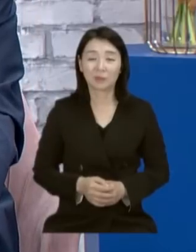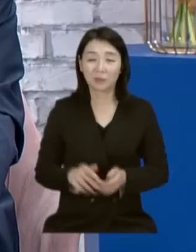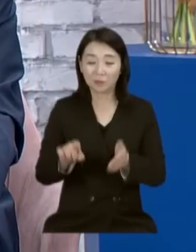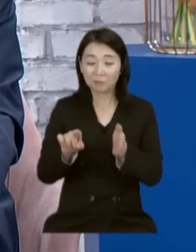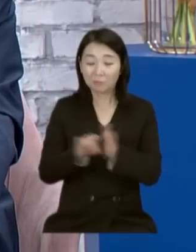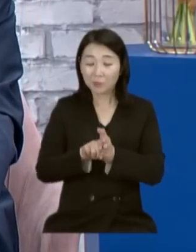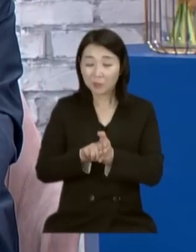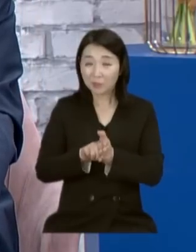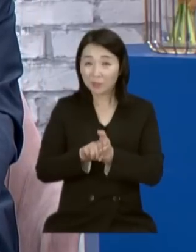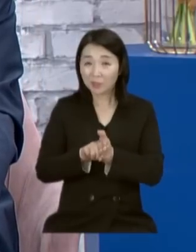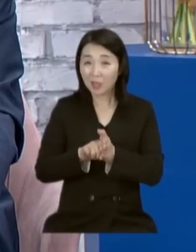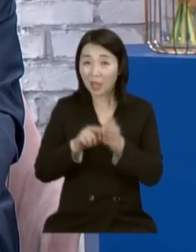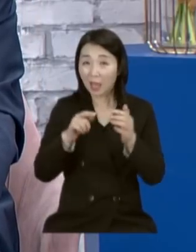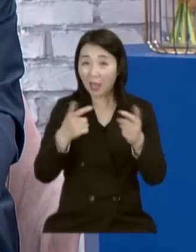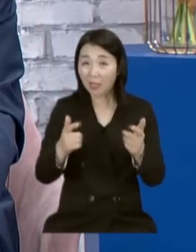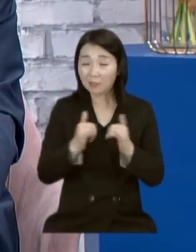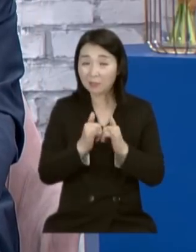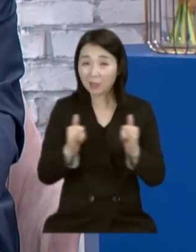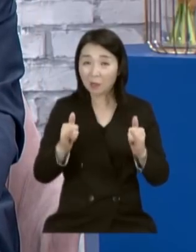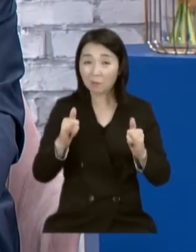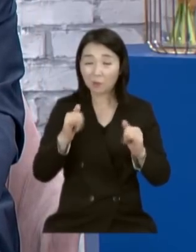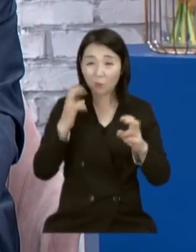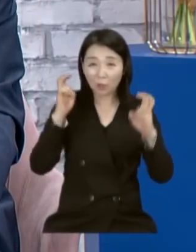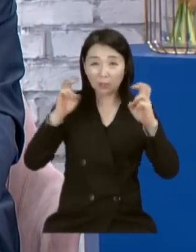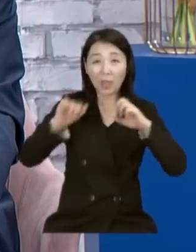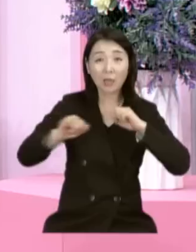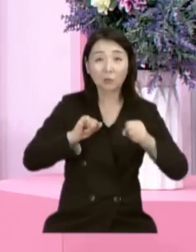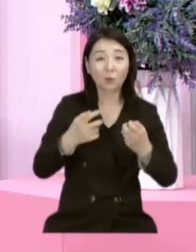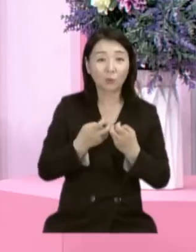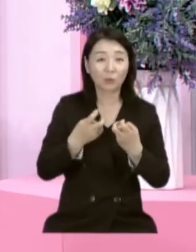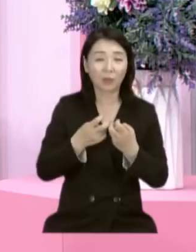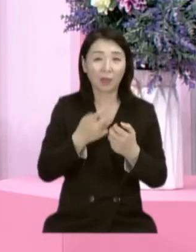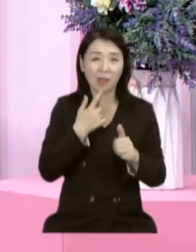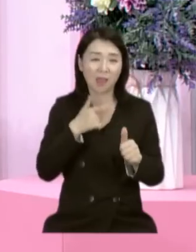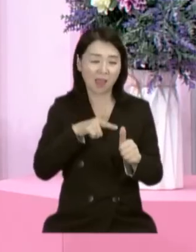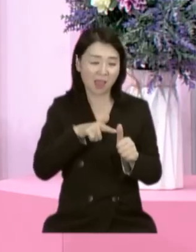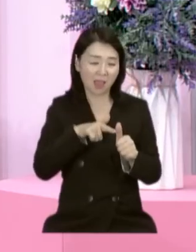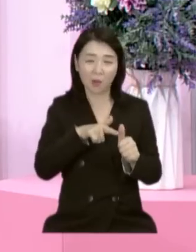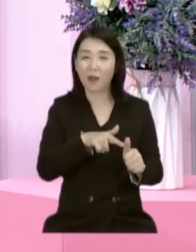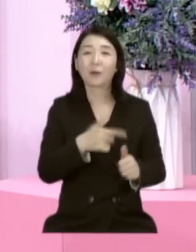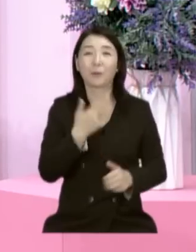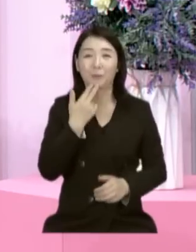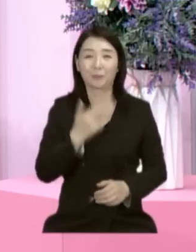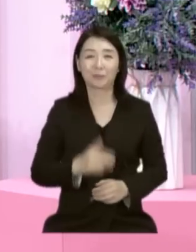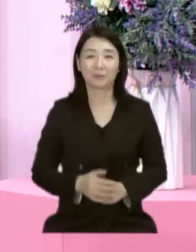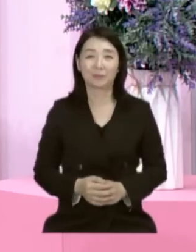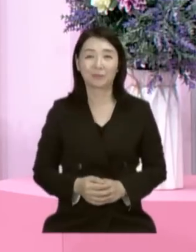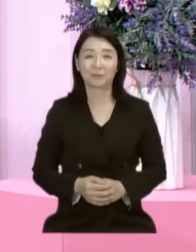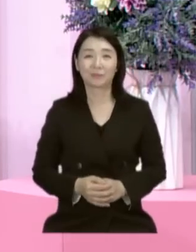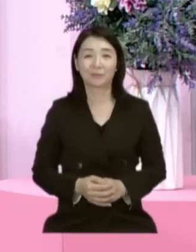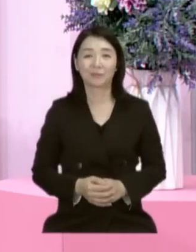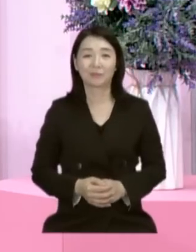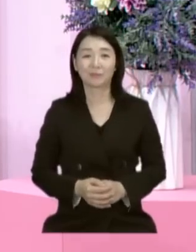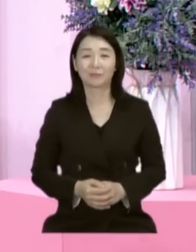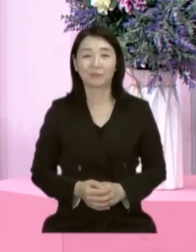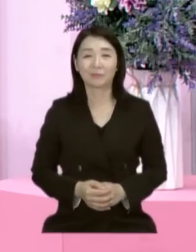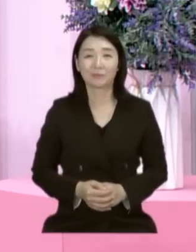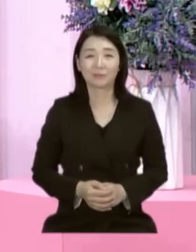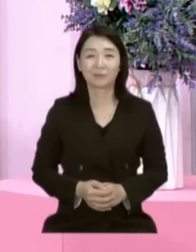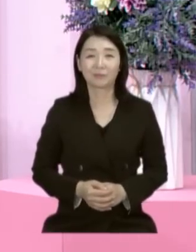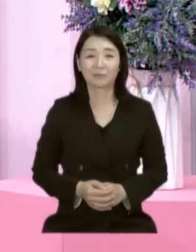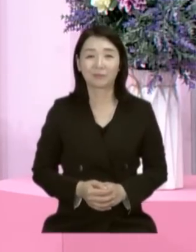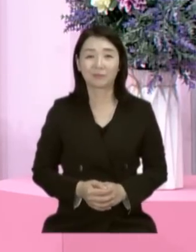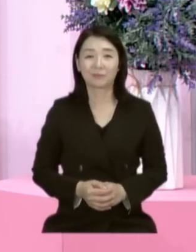비기독교인들은 그럼 거기 회사에서 어떻게 행동을 하나요? 강요는 해본 적은 없습니다. 네. 강요 해본 적은